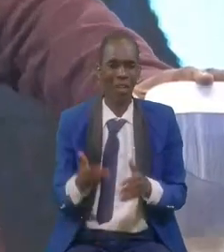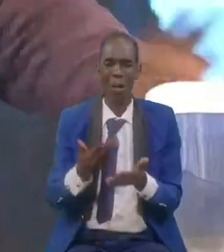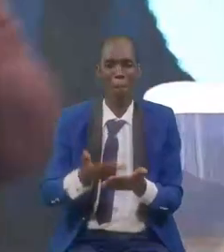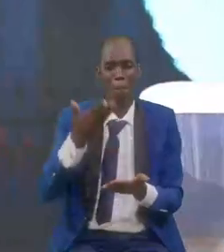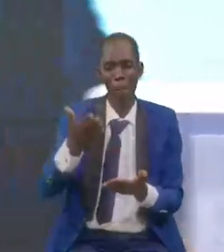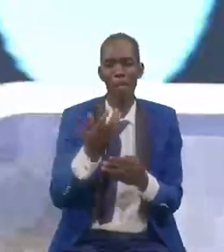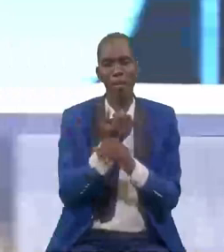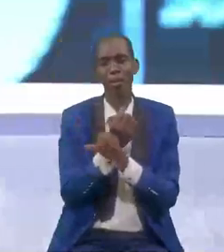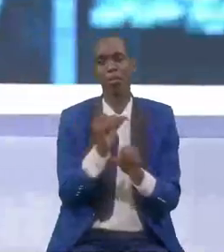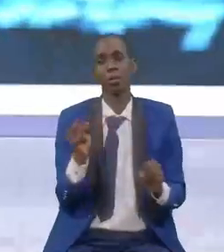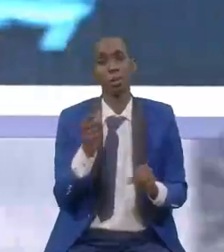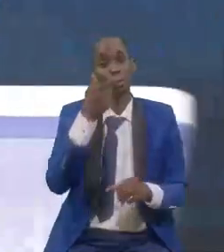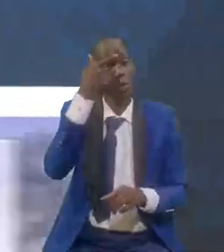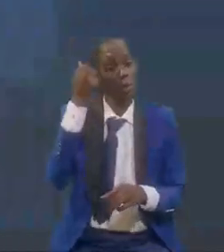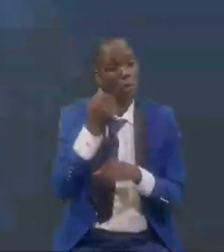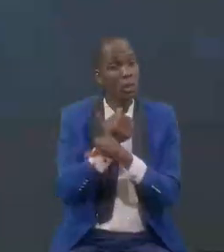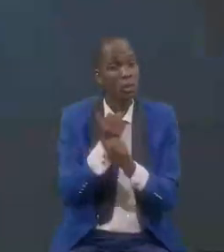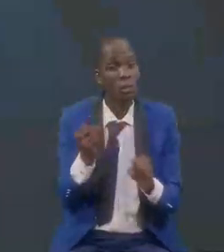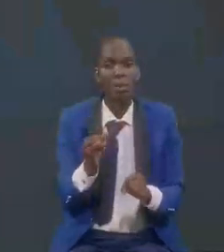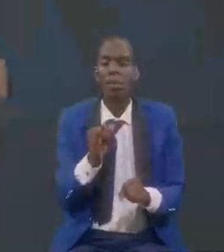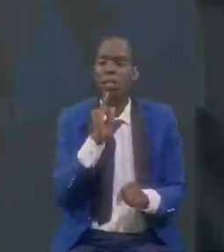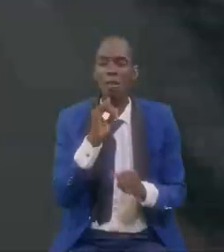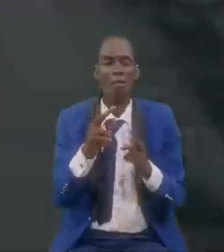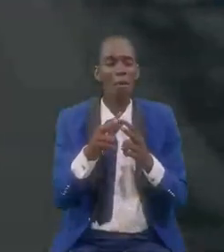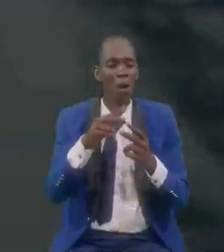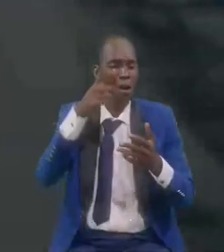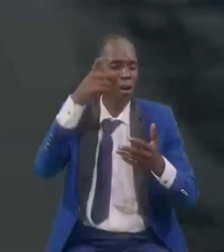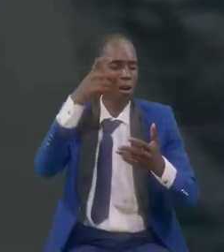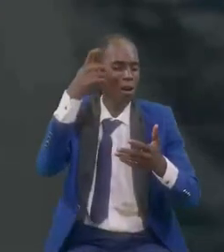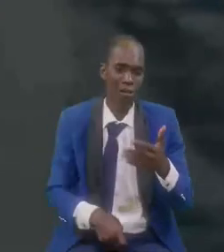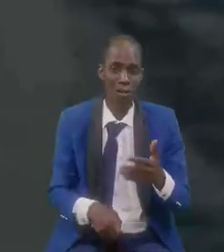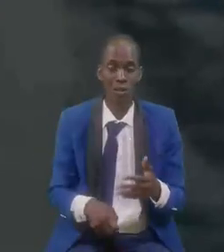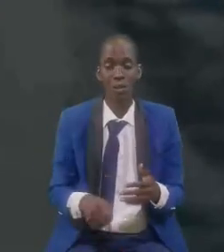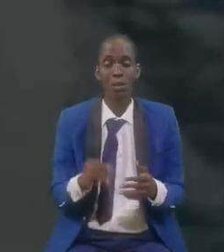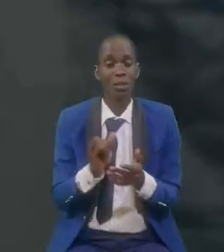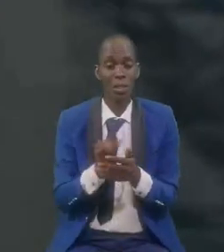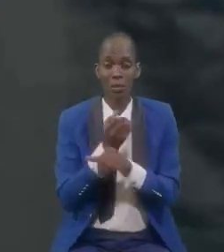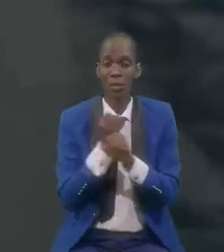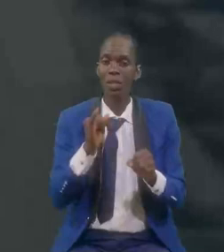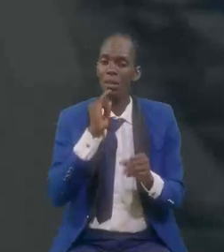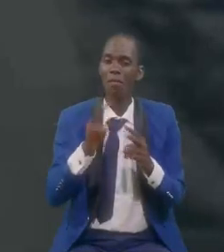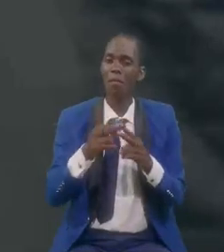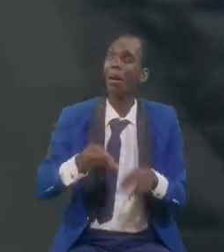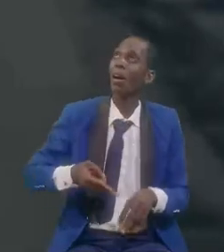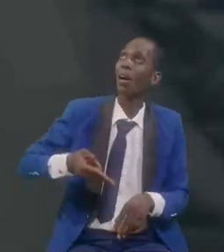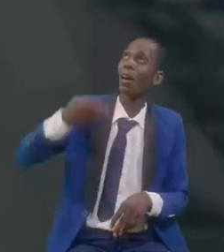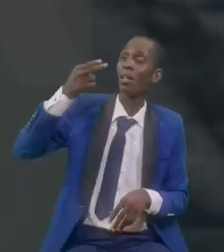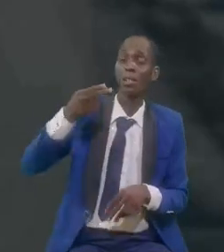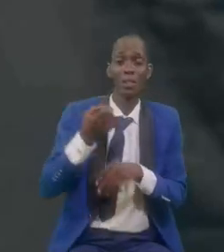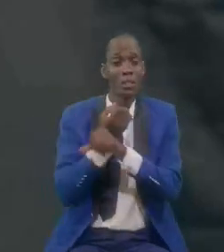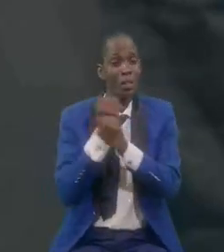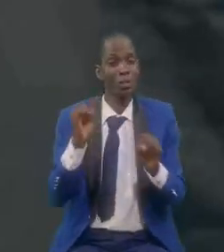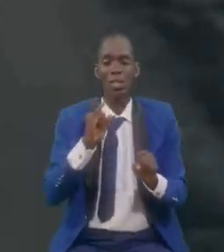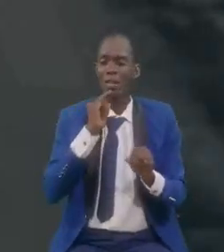ce ne serait pas le salut. Le salut est si cher. Le salut est si élevé. Le salut est si